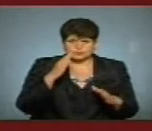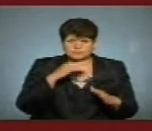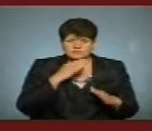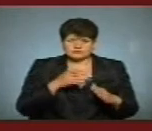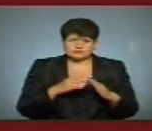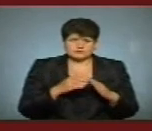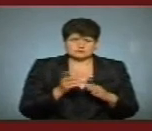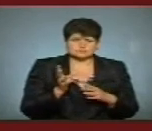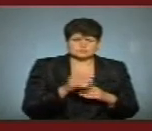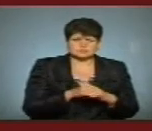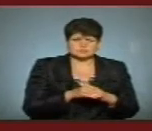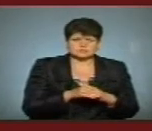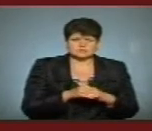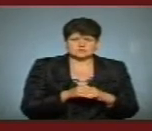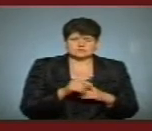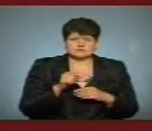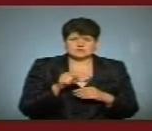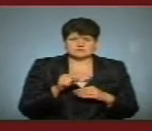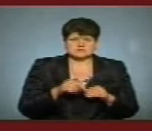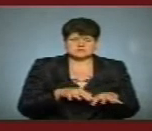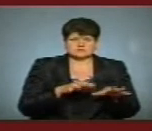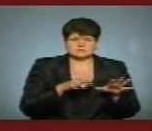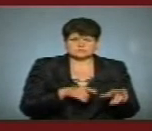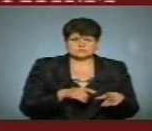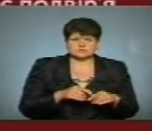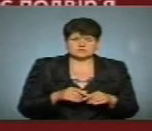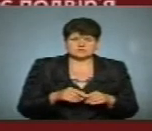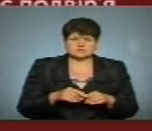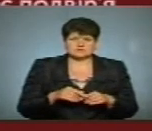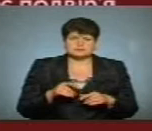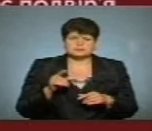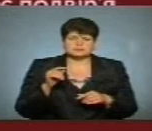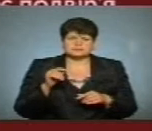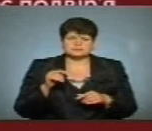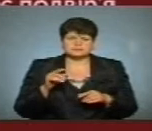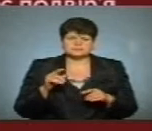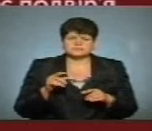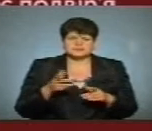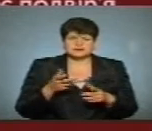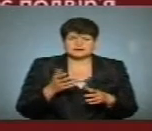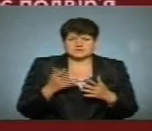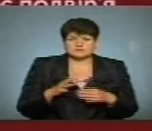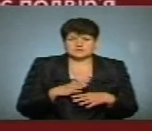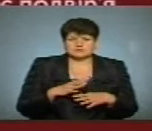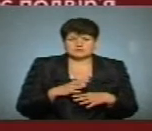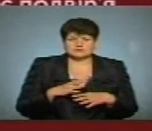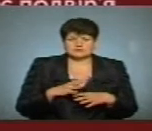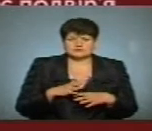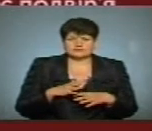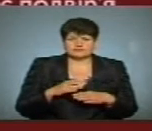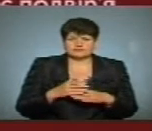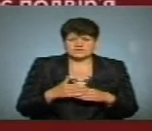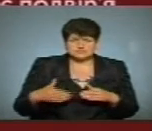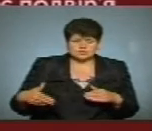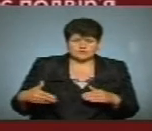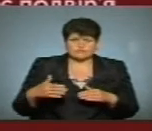хати, там, де ми господарство тримаємо, там і затопило. Це було б вчора, якби я в той дощ не пішов в той град, то було б все потоплене. Я вчора вище коліна